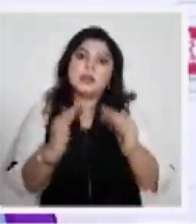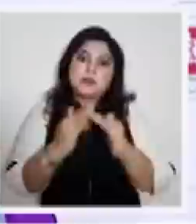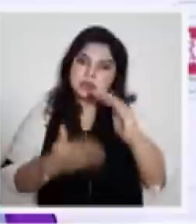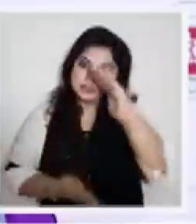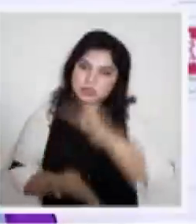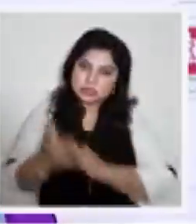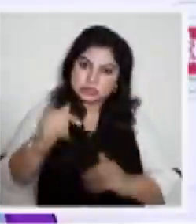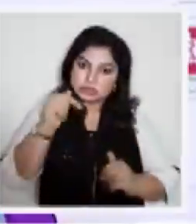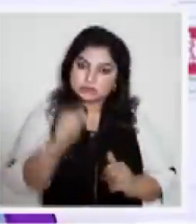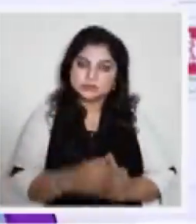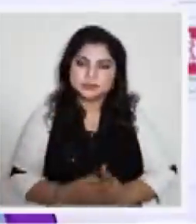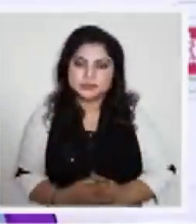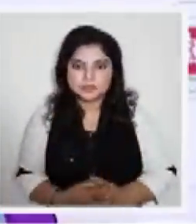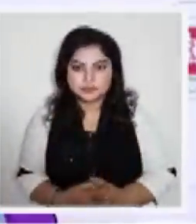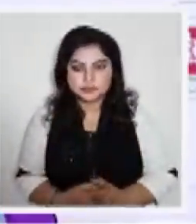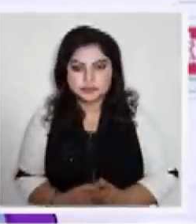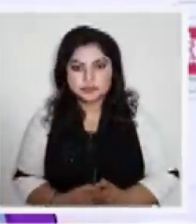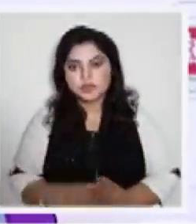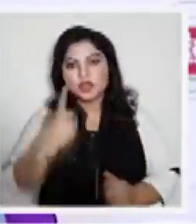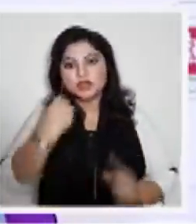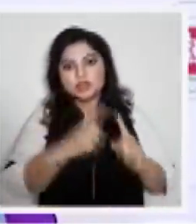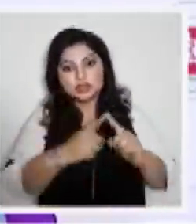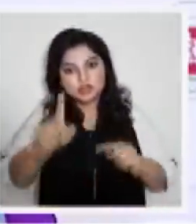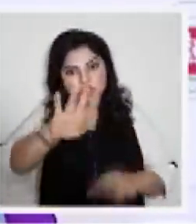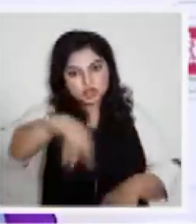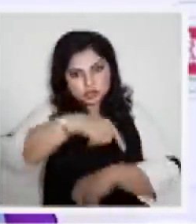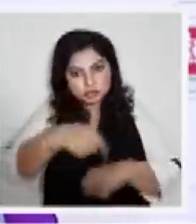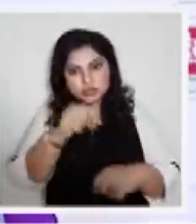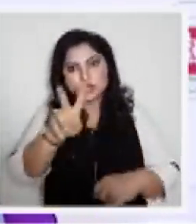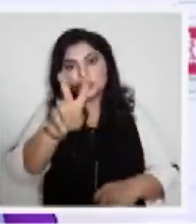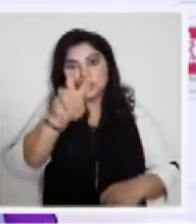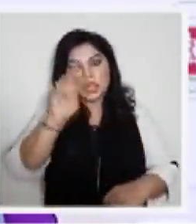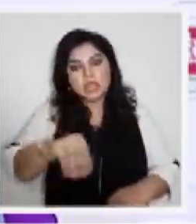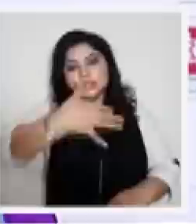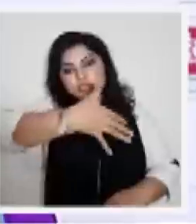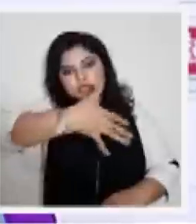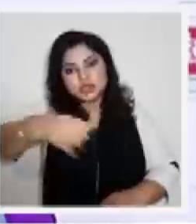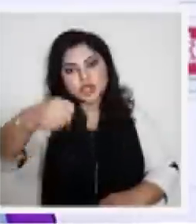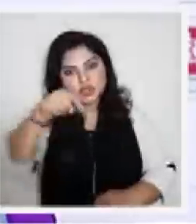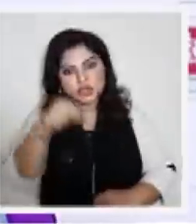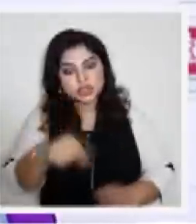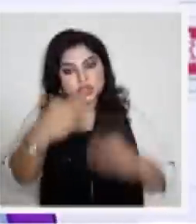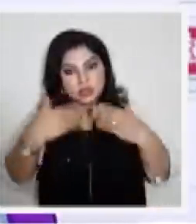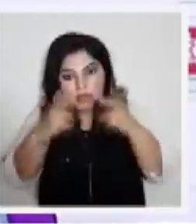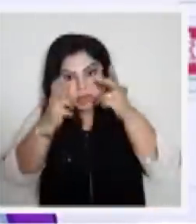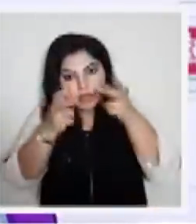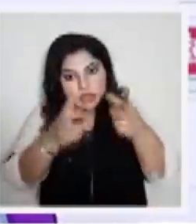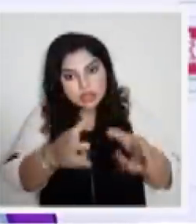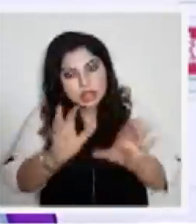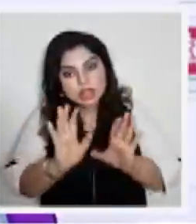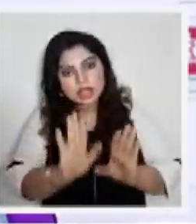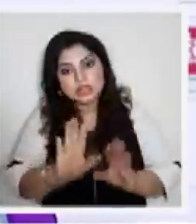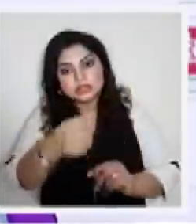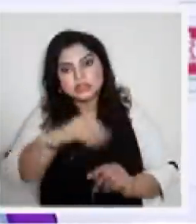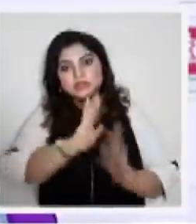পেয়েছেন 17,723 জন, বর্তমানে আইসোলেশনে আছেন 17,192 জন। 24 ঘন্টায় কোয়ারেন্টাইনে